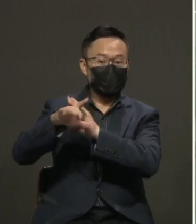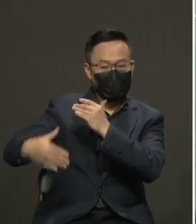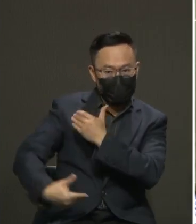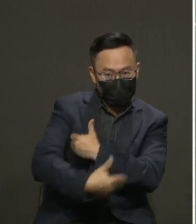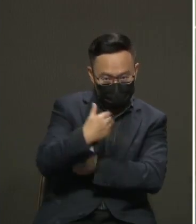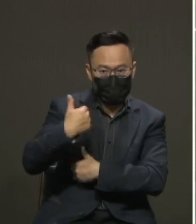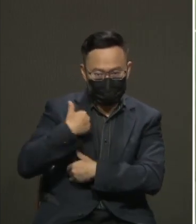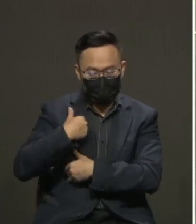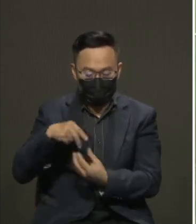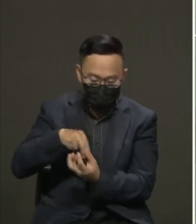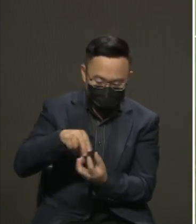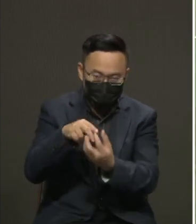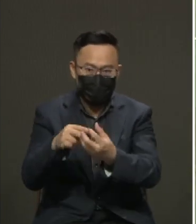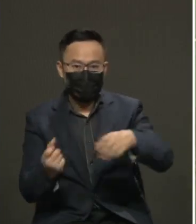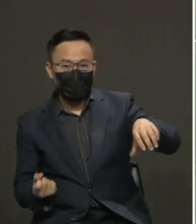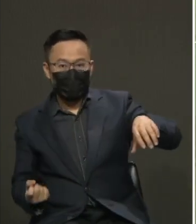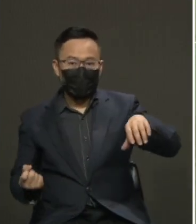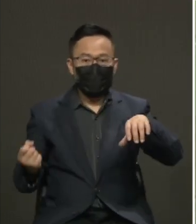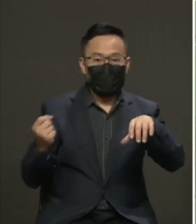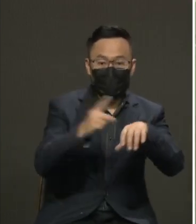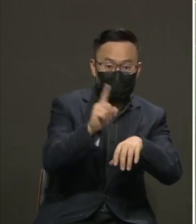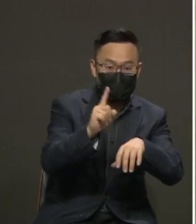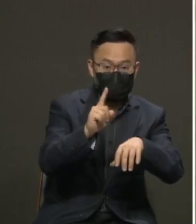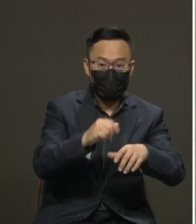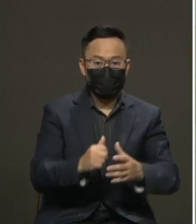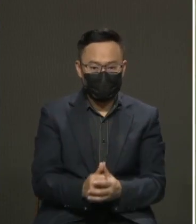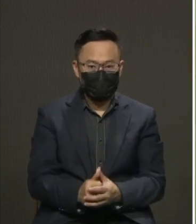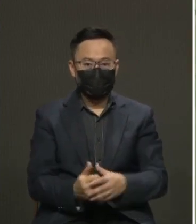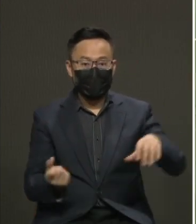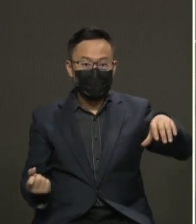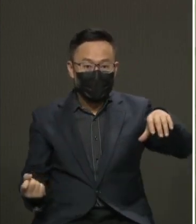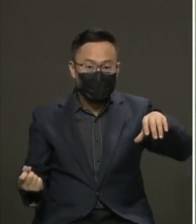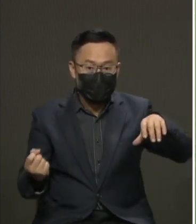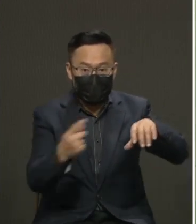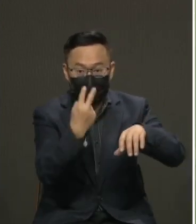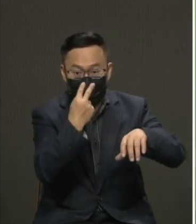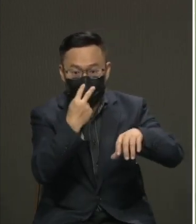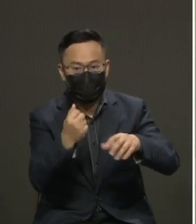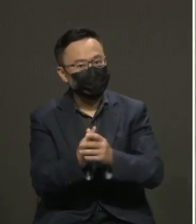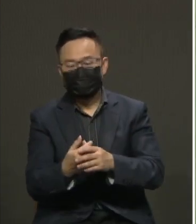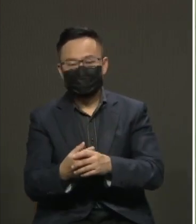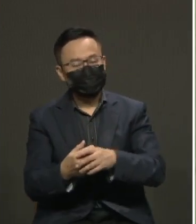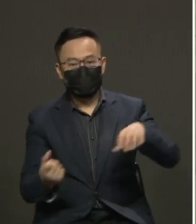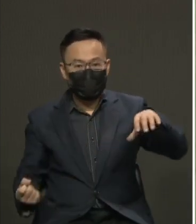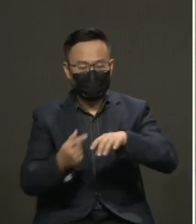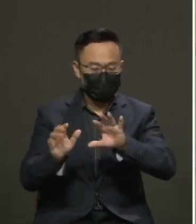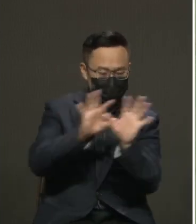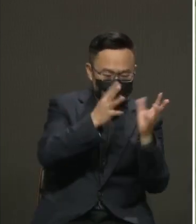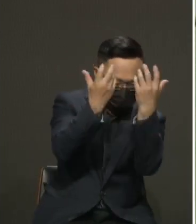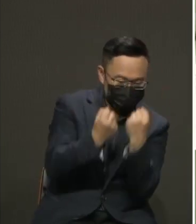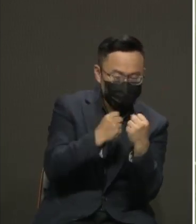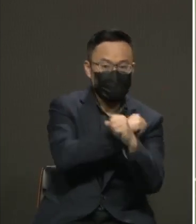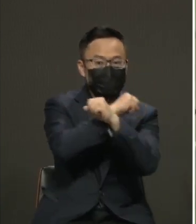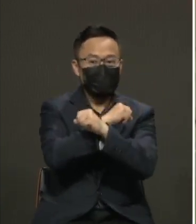ได้ลุ้นอีกครั้งหนึ่งนะคะเป็นชานรงค์พรมศรีแก้วนะคะที่ยิงจ่อลูกนี้แต่ว่าก็ยังติดเซฟของผู้รักษา